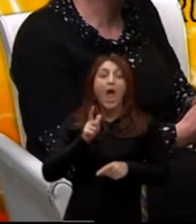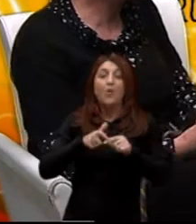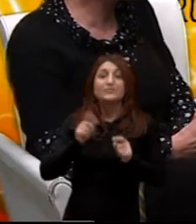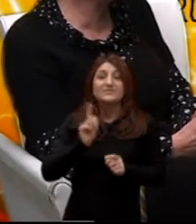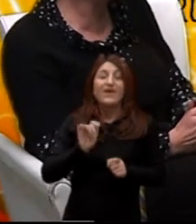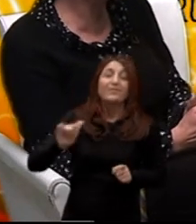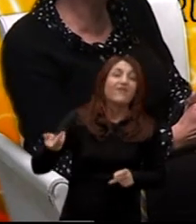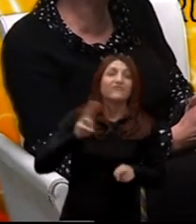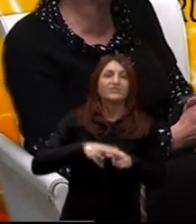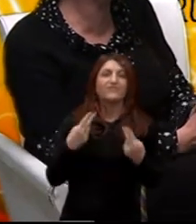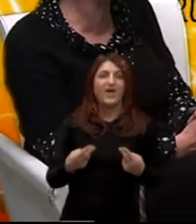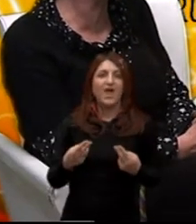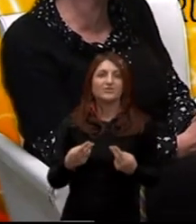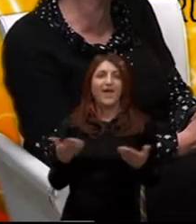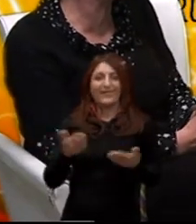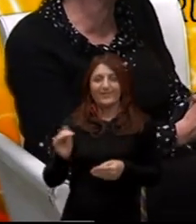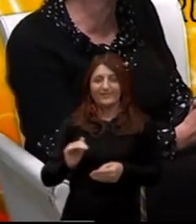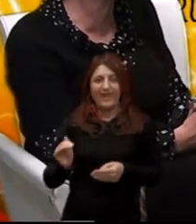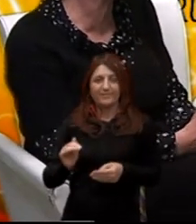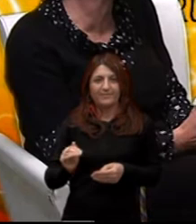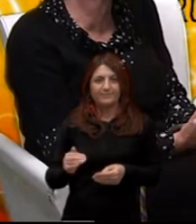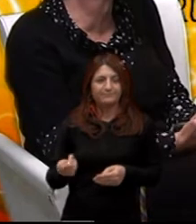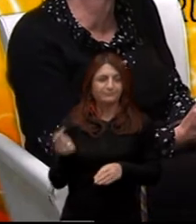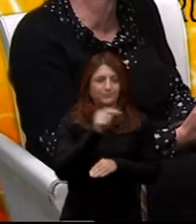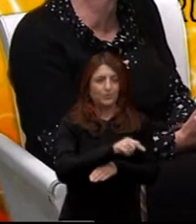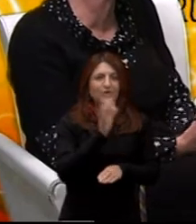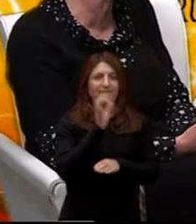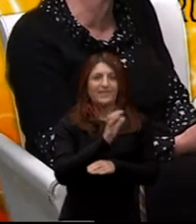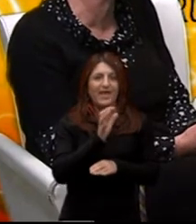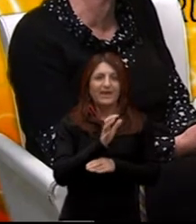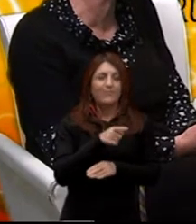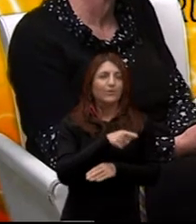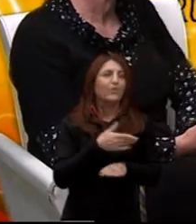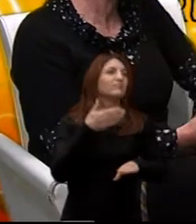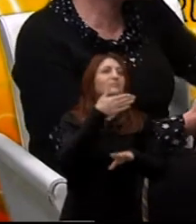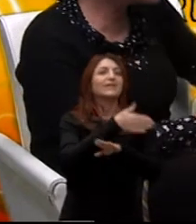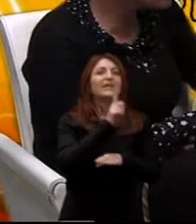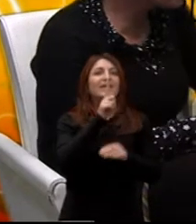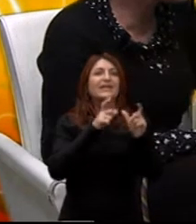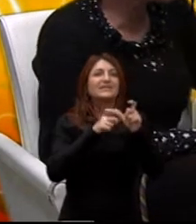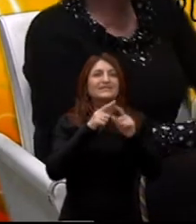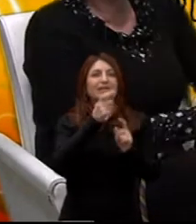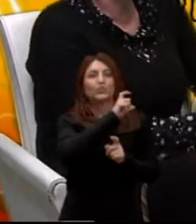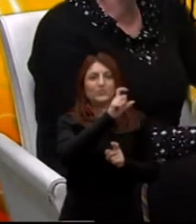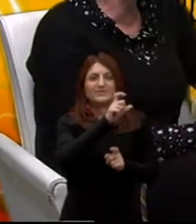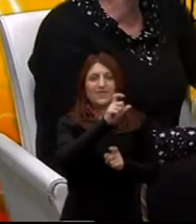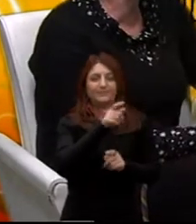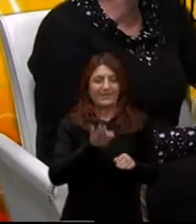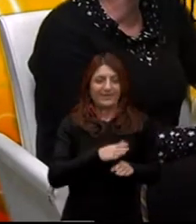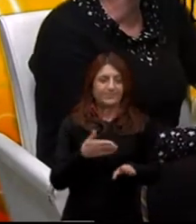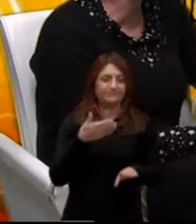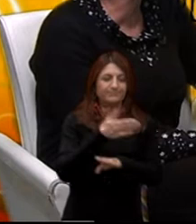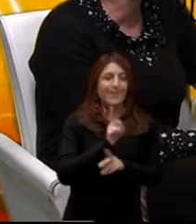da dijete kad dođe negdje na terapiju, on zapravo ulazi u instituciju. Vi trebate prvo